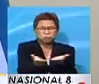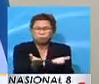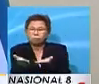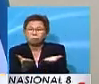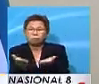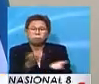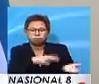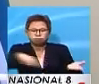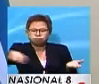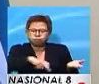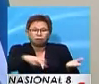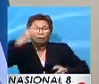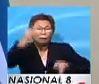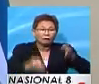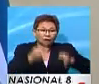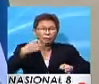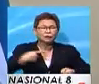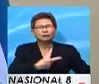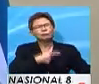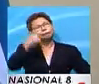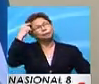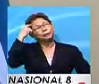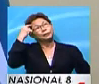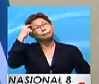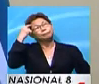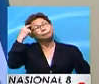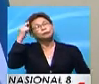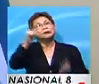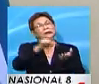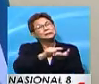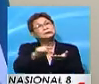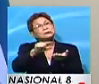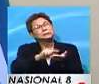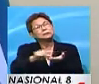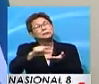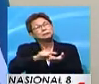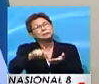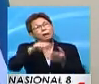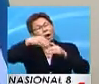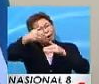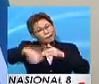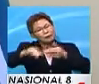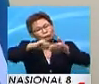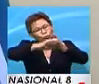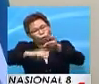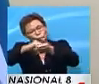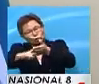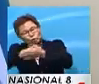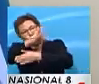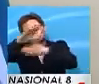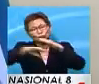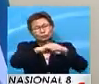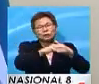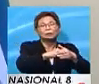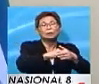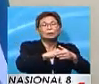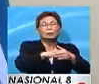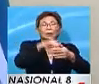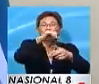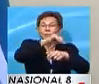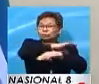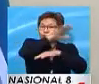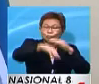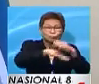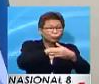ni kalau kita ambil kira dari segi pendapatan selepas ditolak segala kos operasi ini